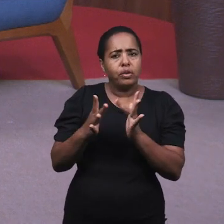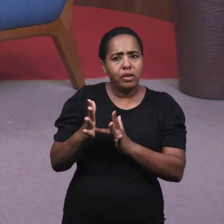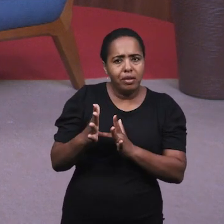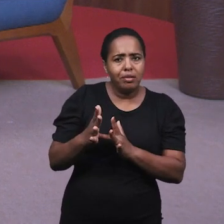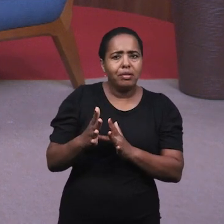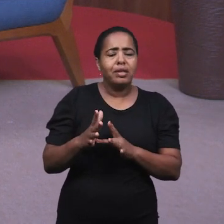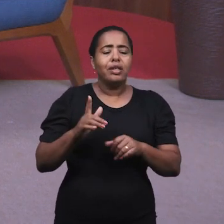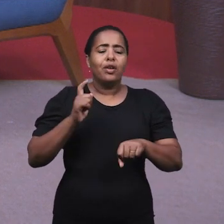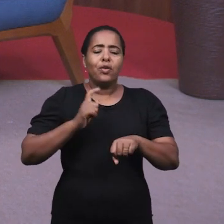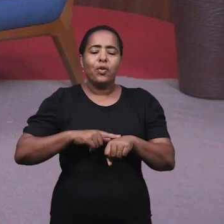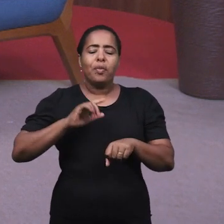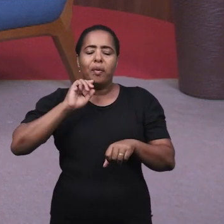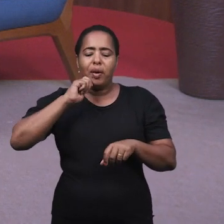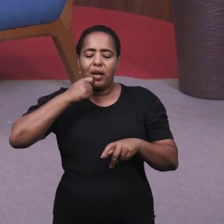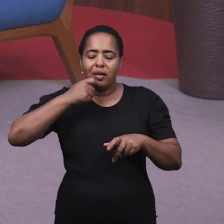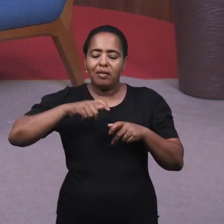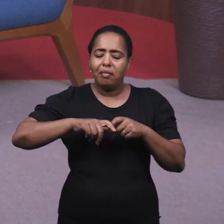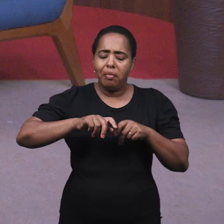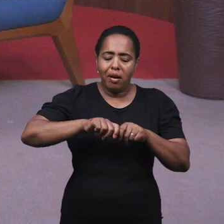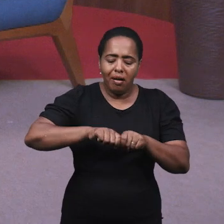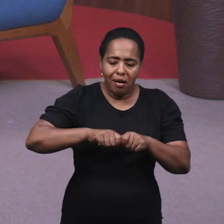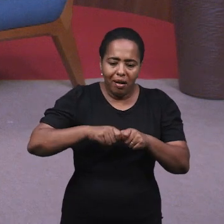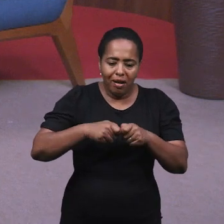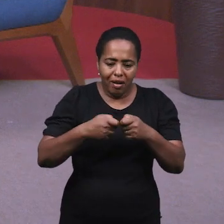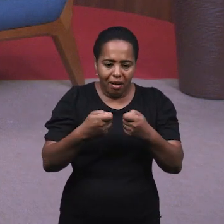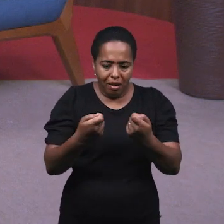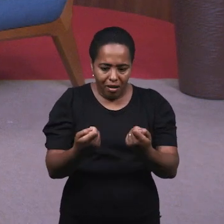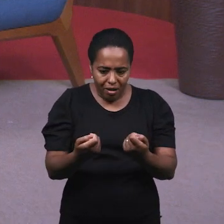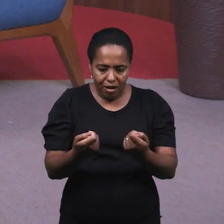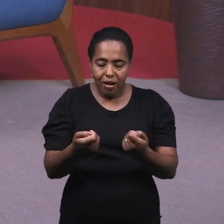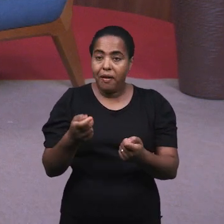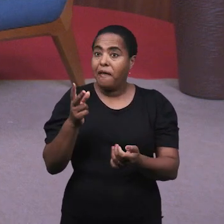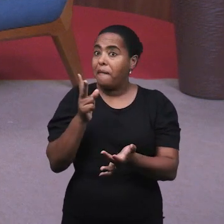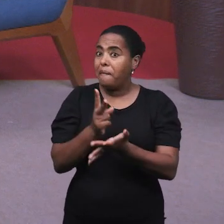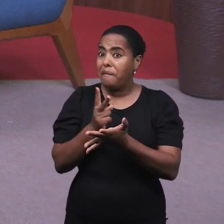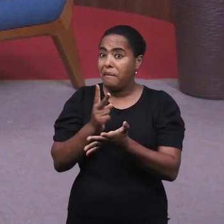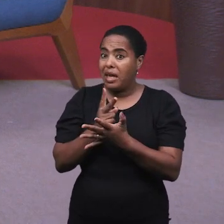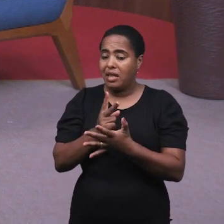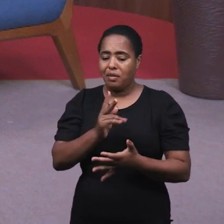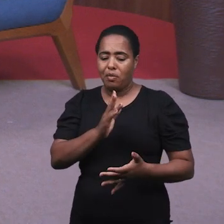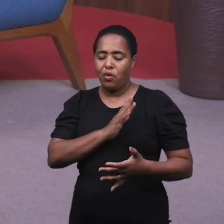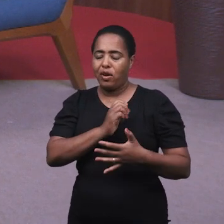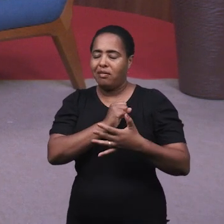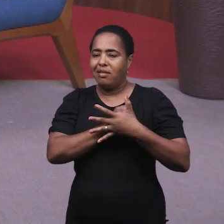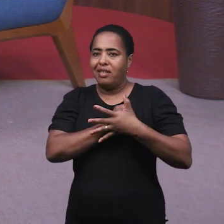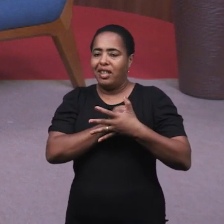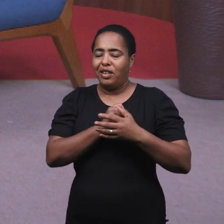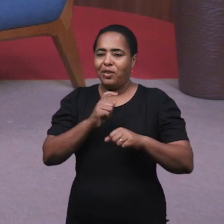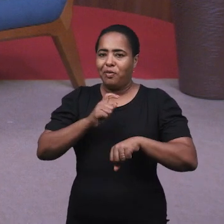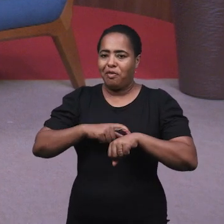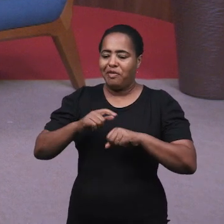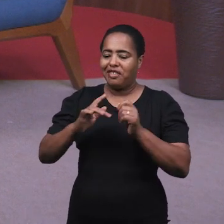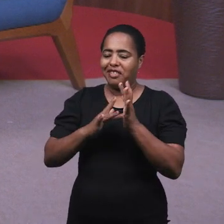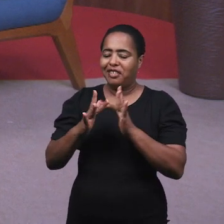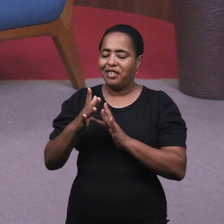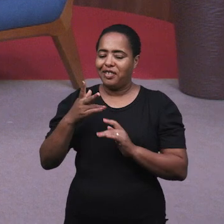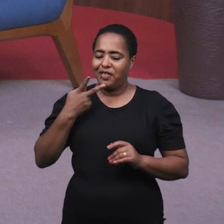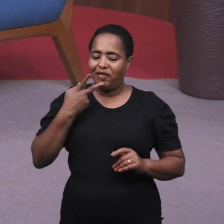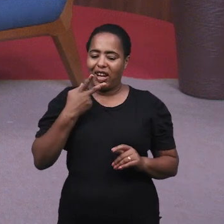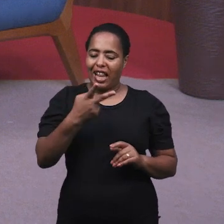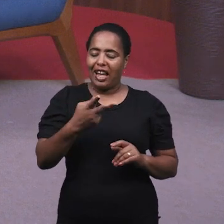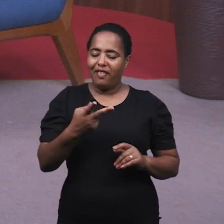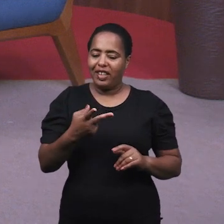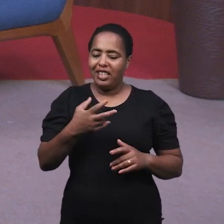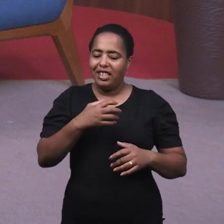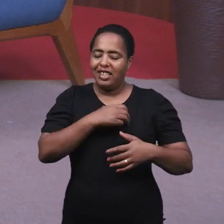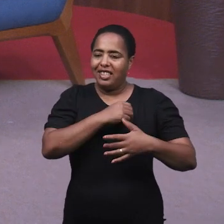le partage du pain, n'est-ce pas? Alors, même s'ils disaient que leur cœur ardait, parce que la parole de Jésus pénètre dans